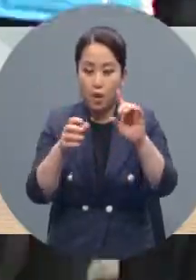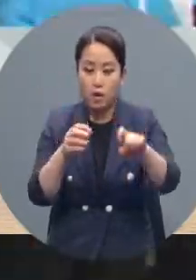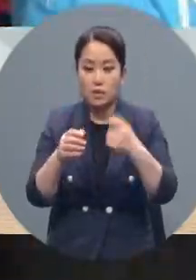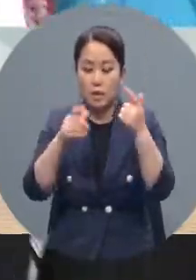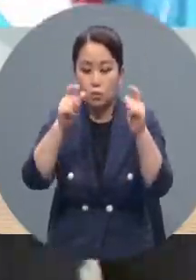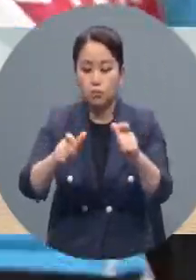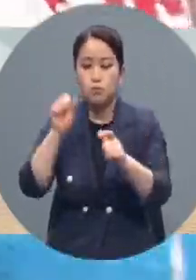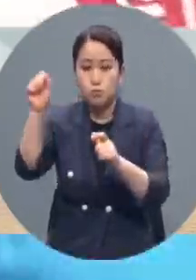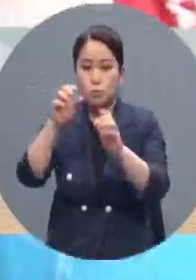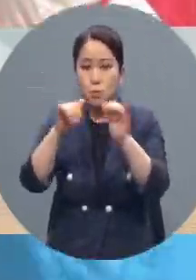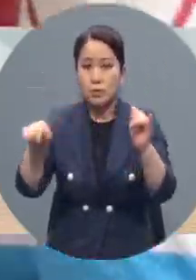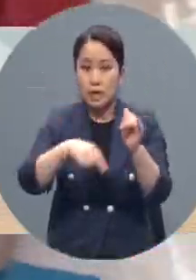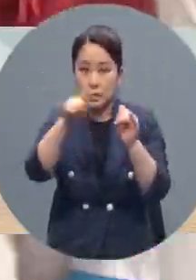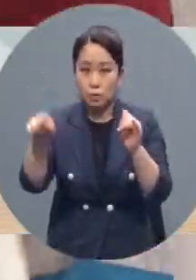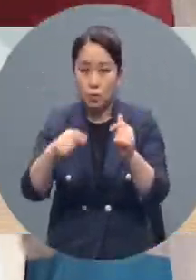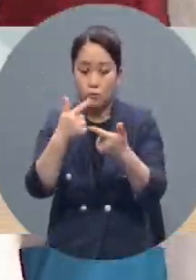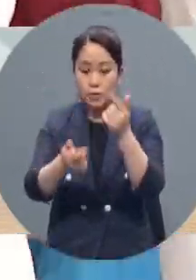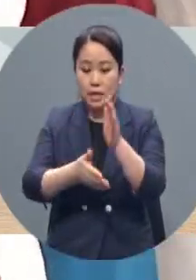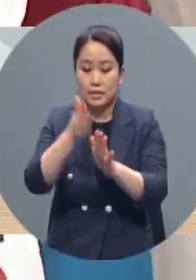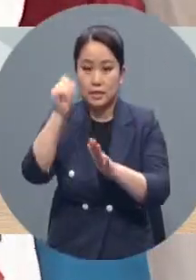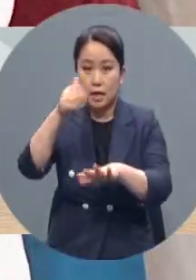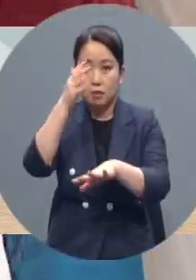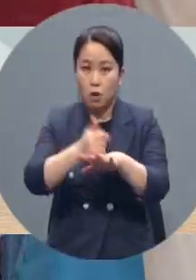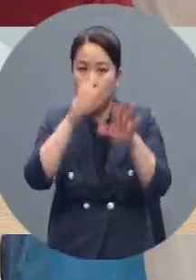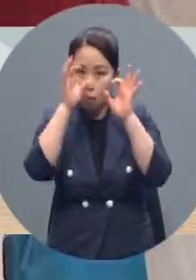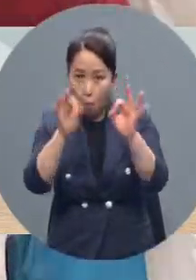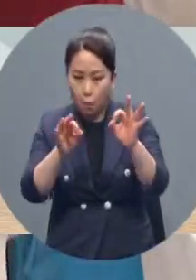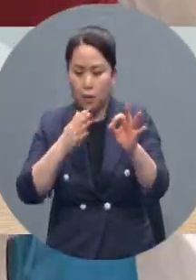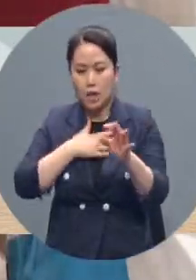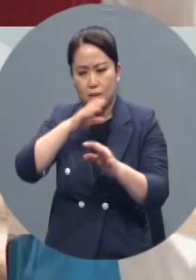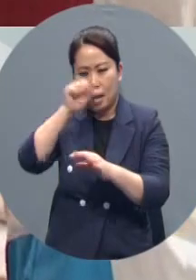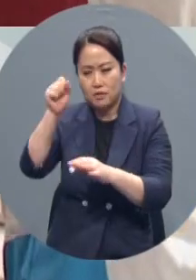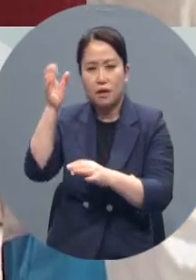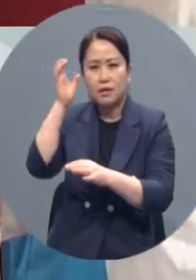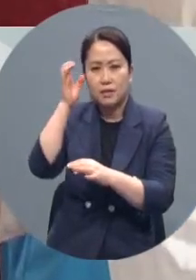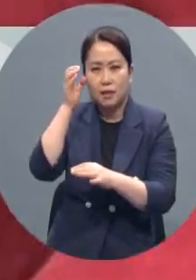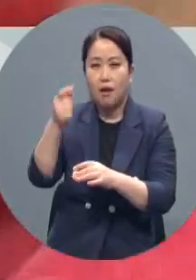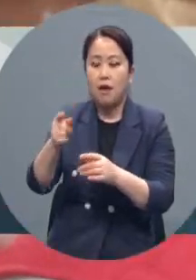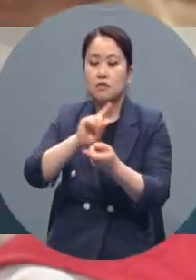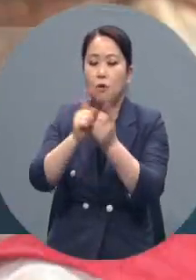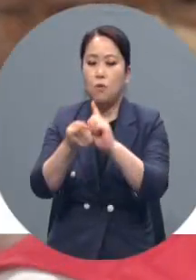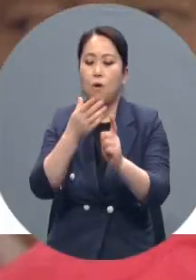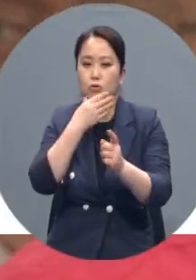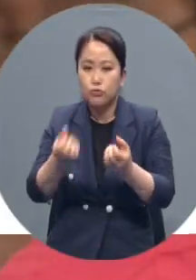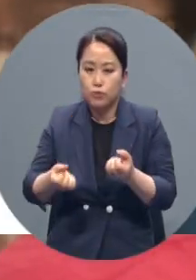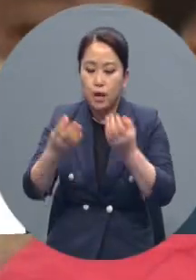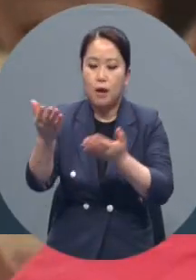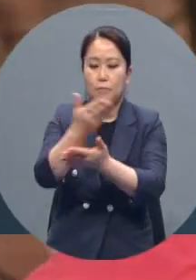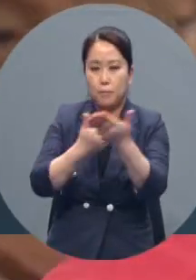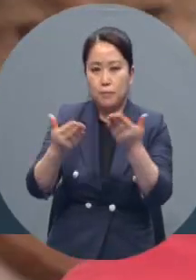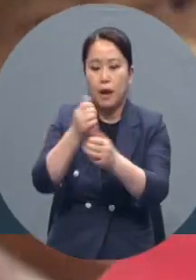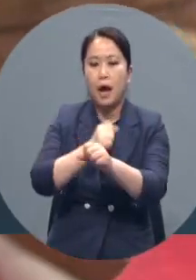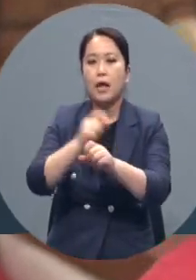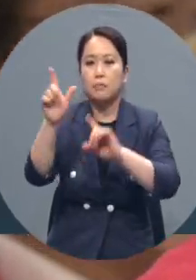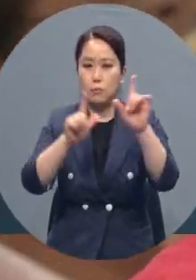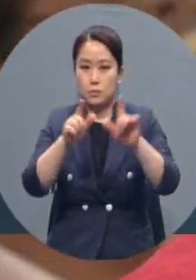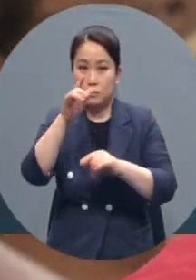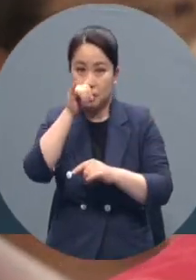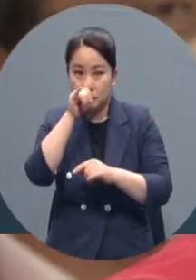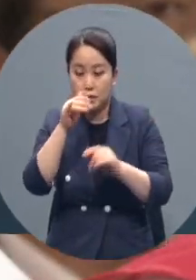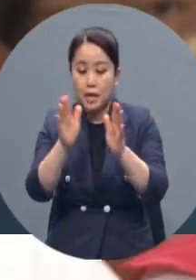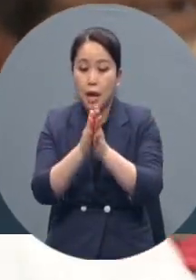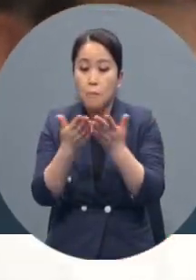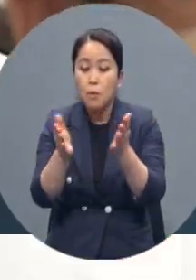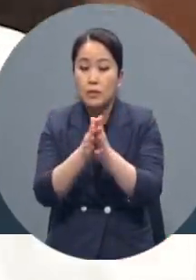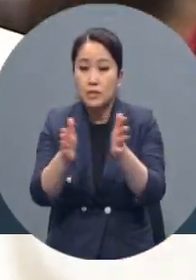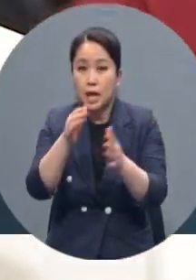부산시장 출구조사 결과를 보며 당선 가능성에 대한 기대감에 서로 축하해주는 모습도 보였습니다. 현재 개표 작업이 막 시작됐는데요.